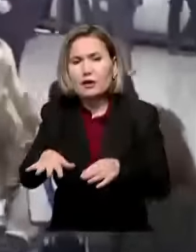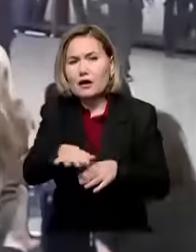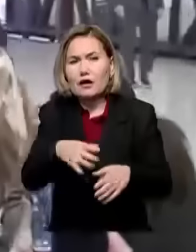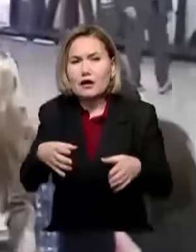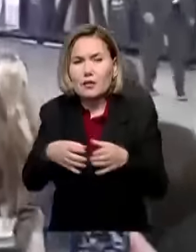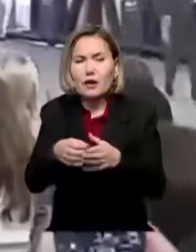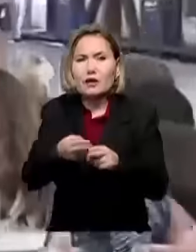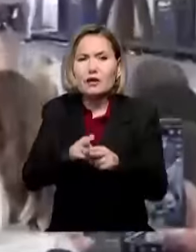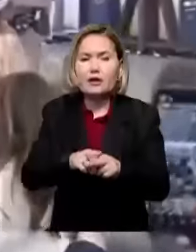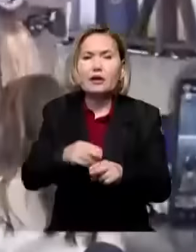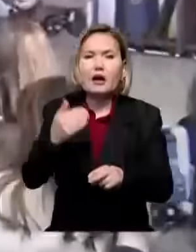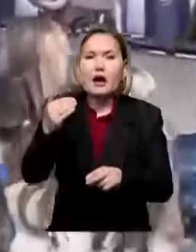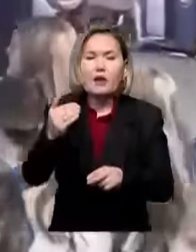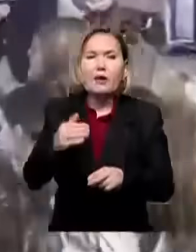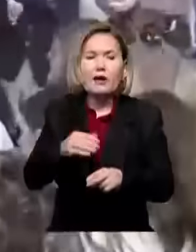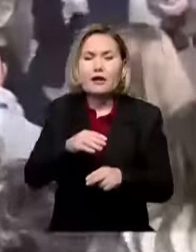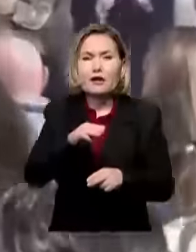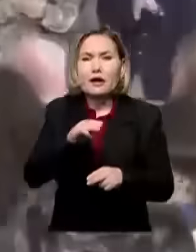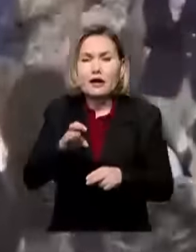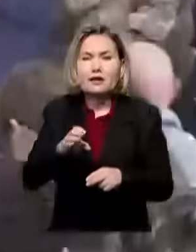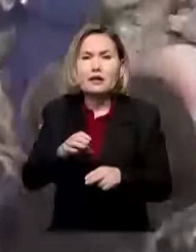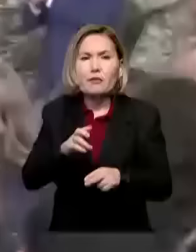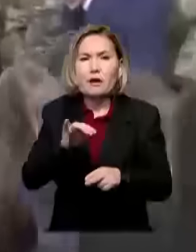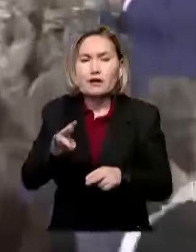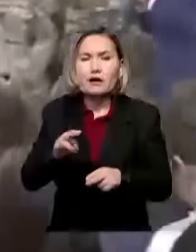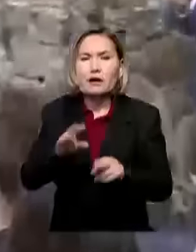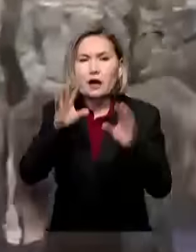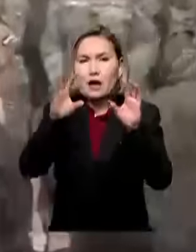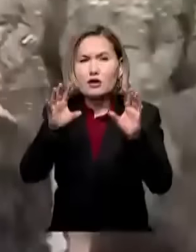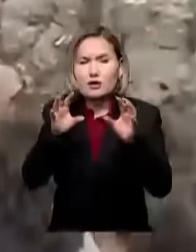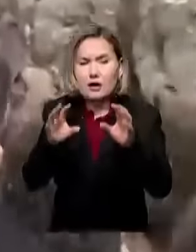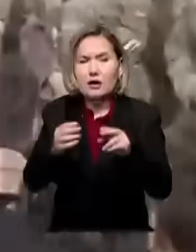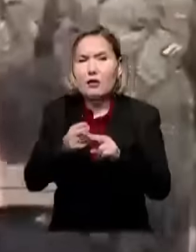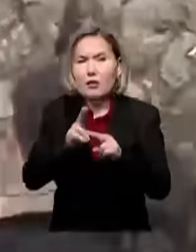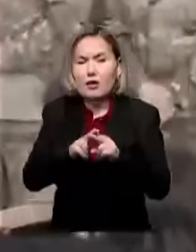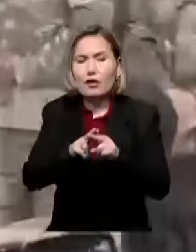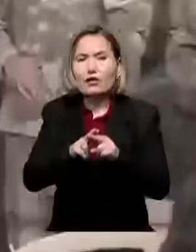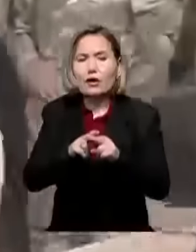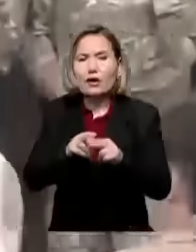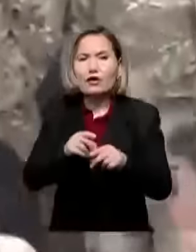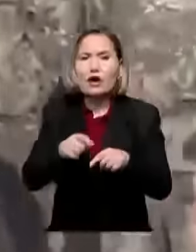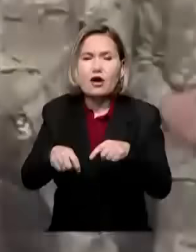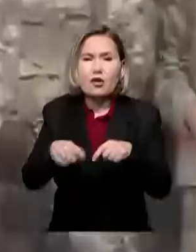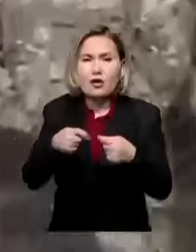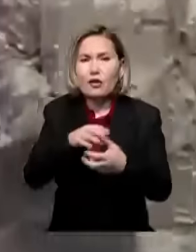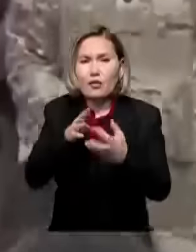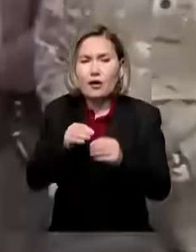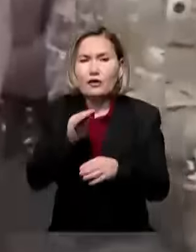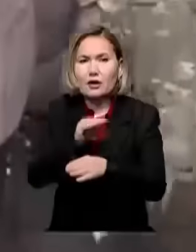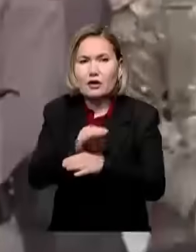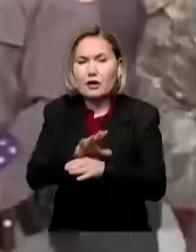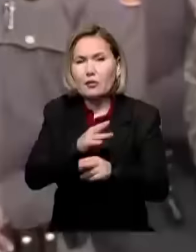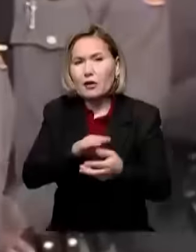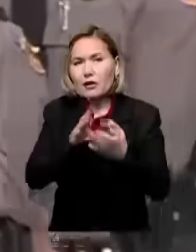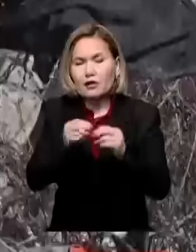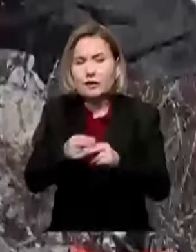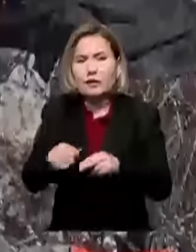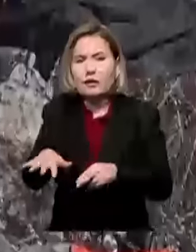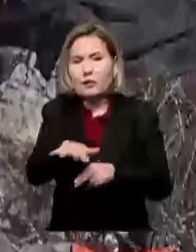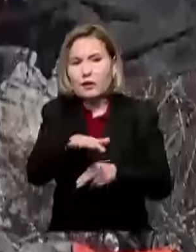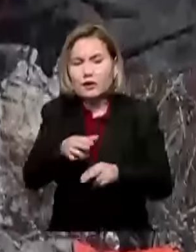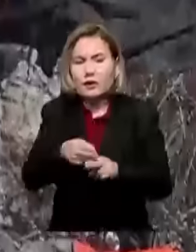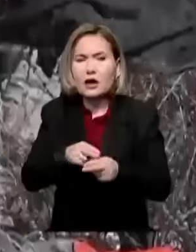губернаторлары Техас билігін қолдап, Байден әкімшілігін заңсыз көші-қонмен күресуге дайын емес деп айыптады. Тіпті Флорида